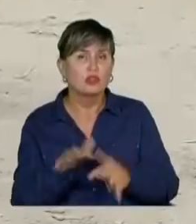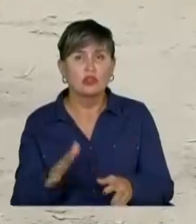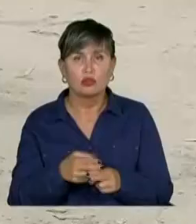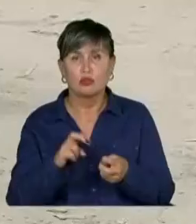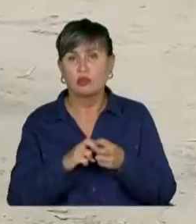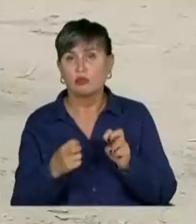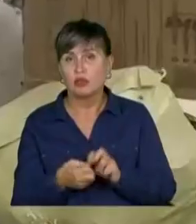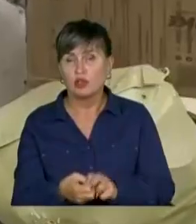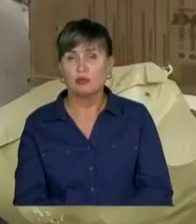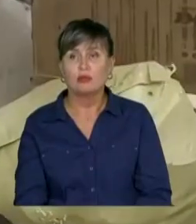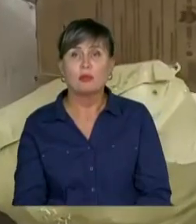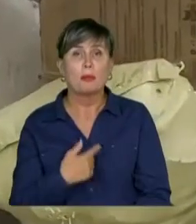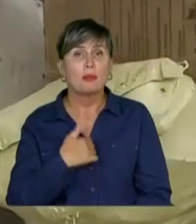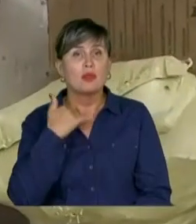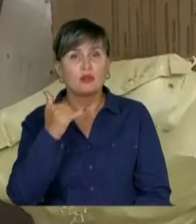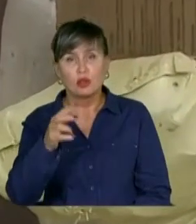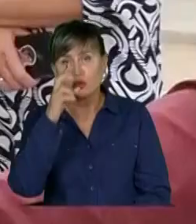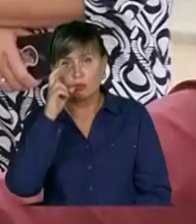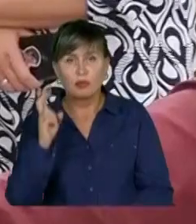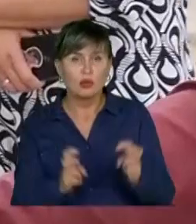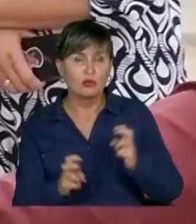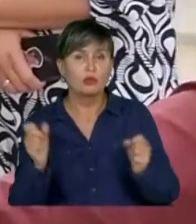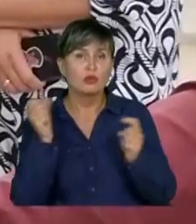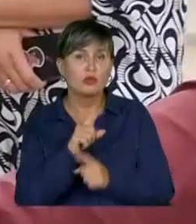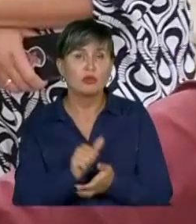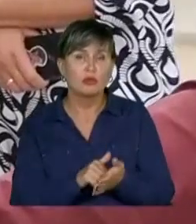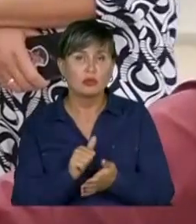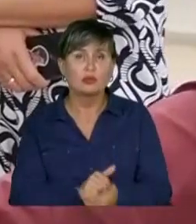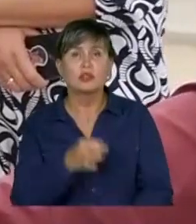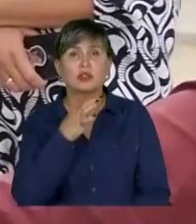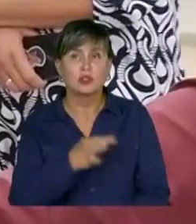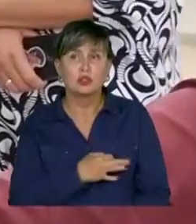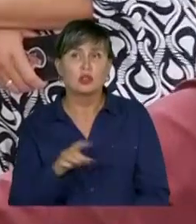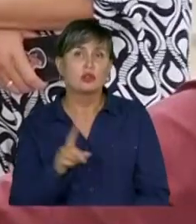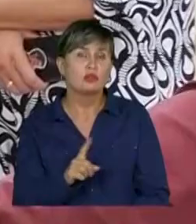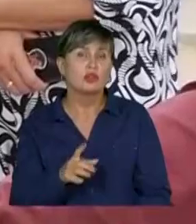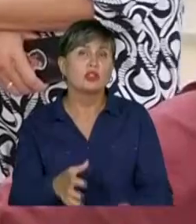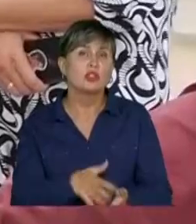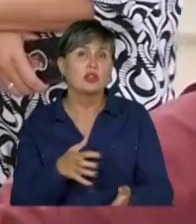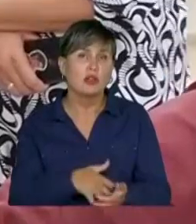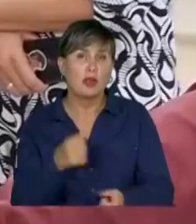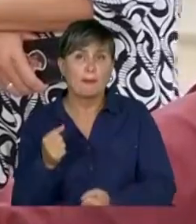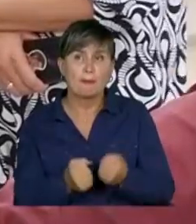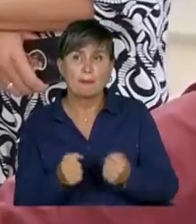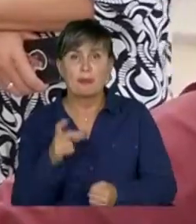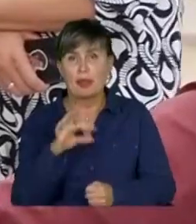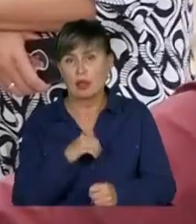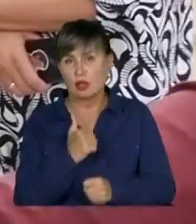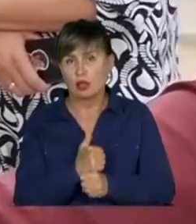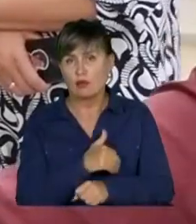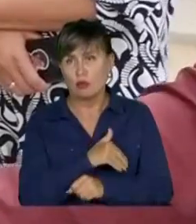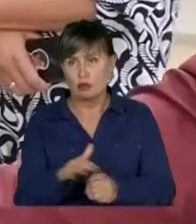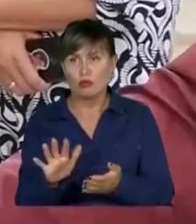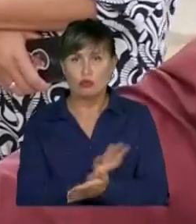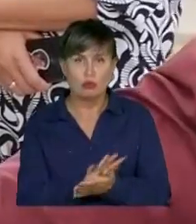проблему? Мы звонили в коммунальное предприятие, узнавали причину. Нам сказали, что якобы не хватает машин. Хотя на главной улице убирают